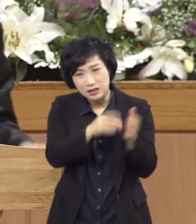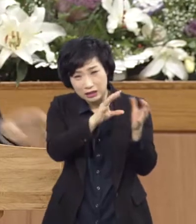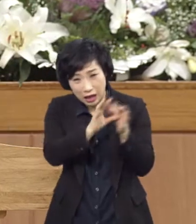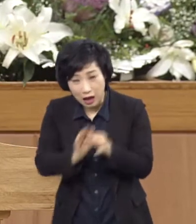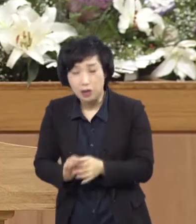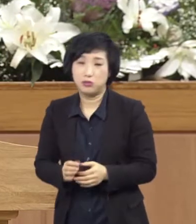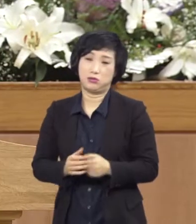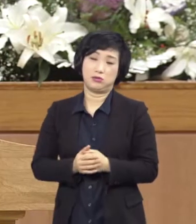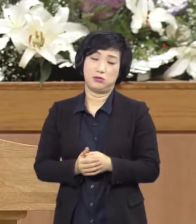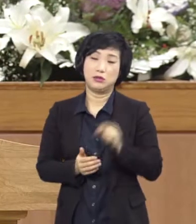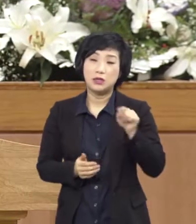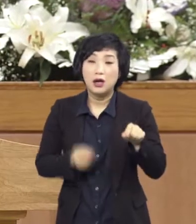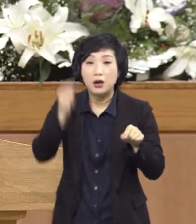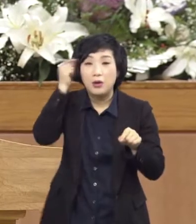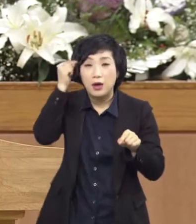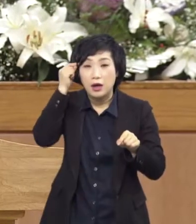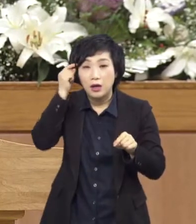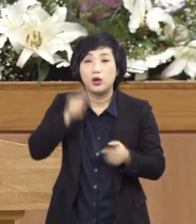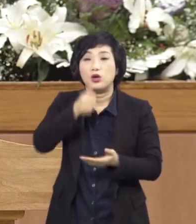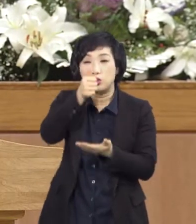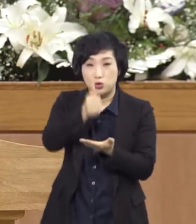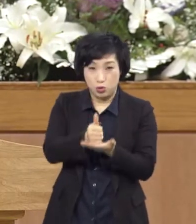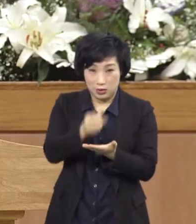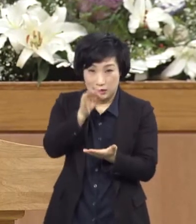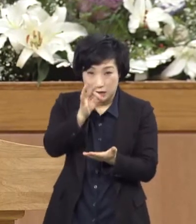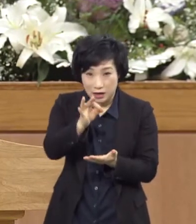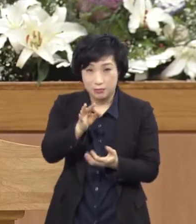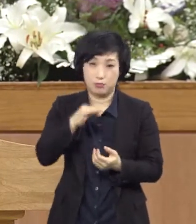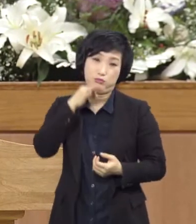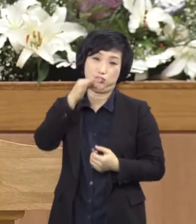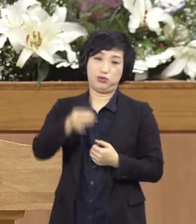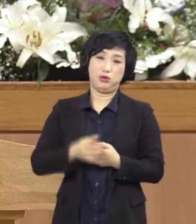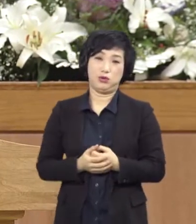전개되나니 이게 바로 죄값입니다.